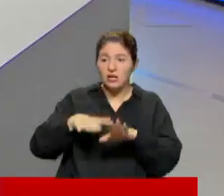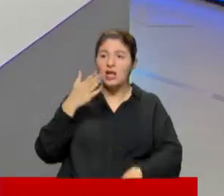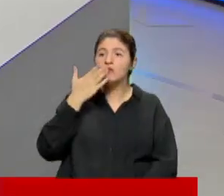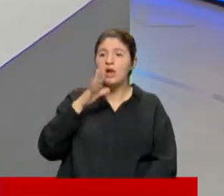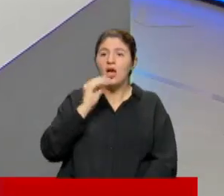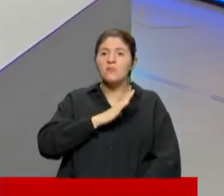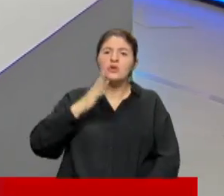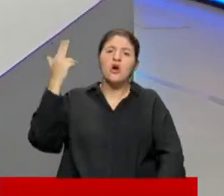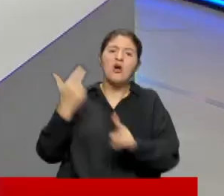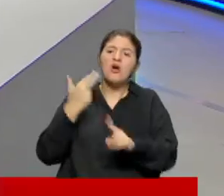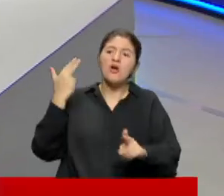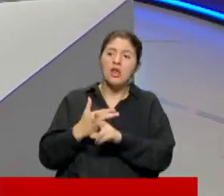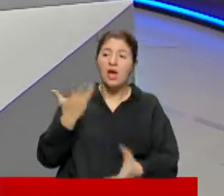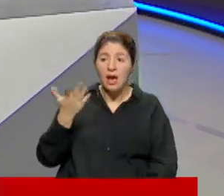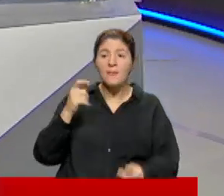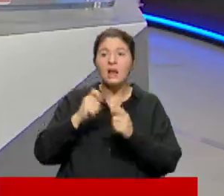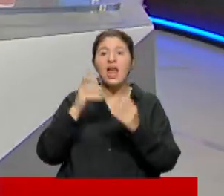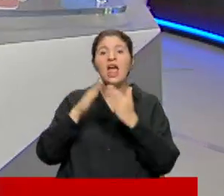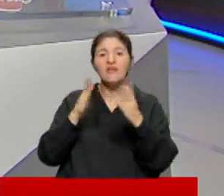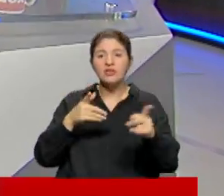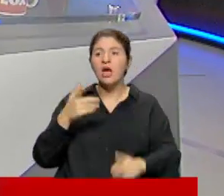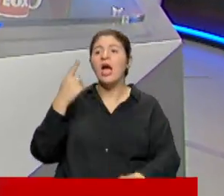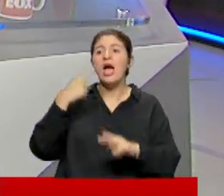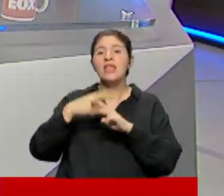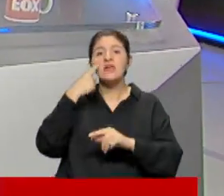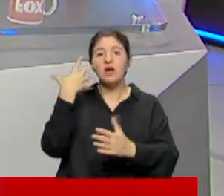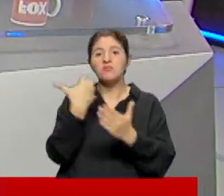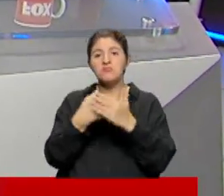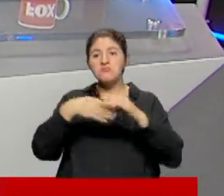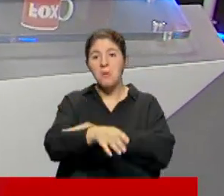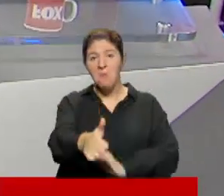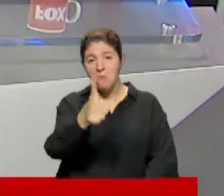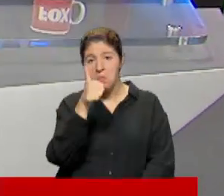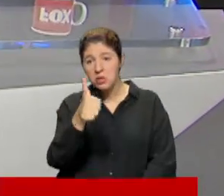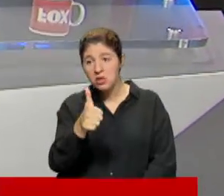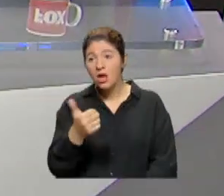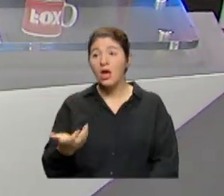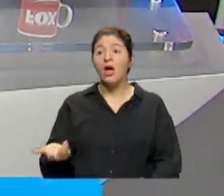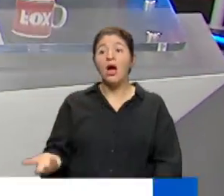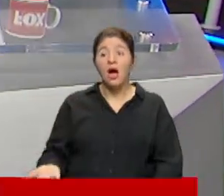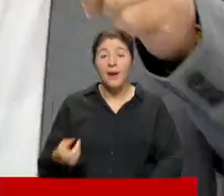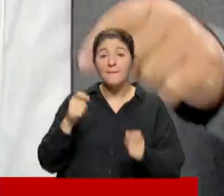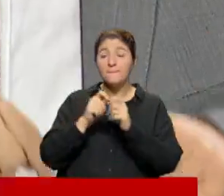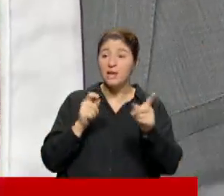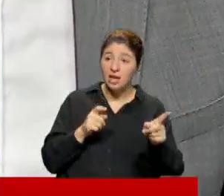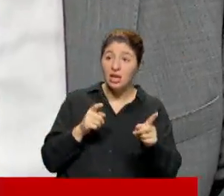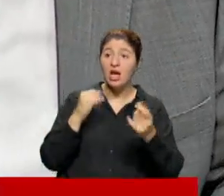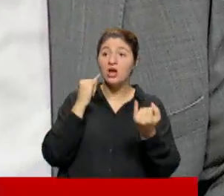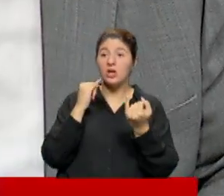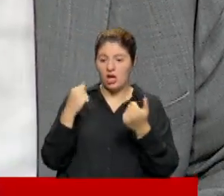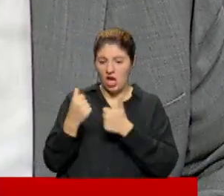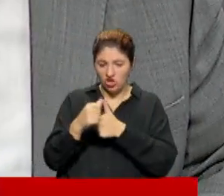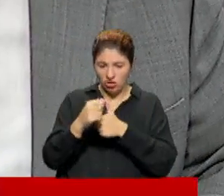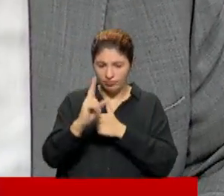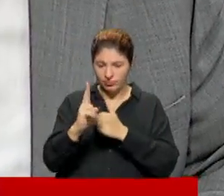Yoka en büyük örnek yani Beril'in evine e devletten kayıt olunabiliyor Beril kardeş